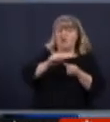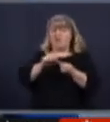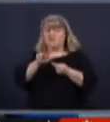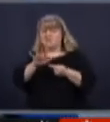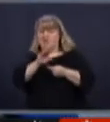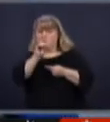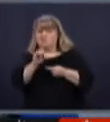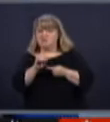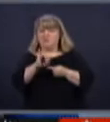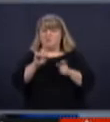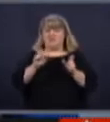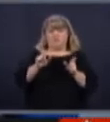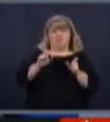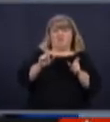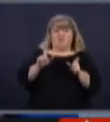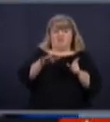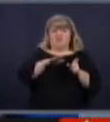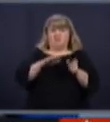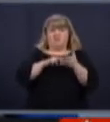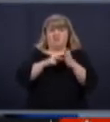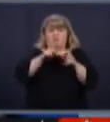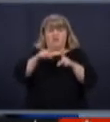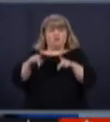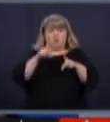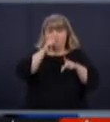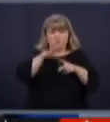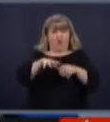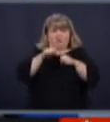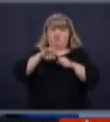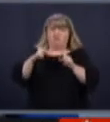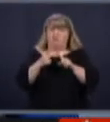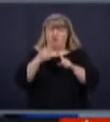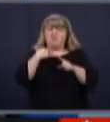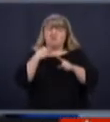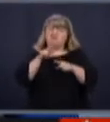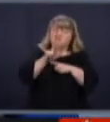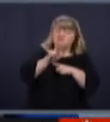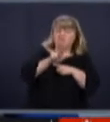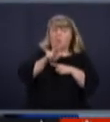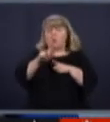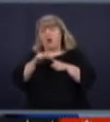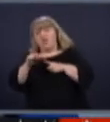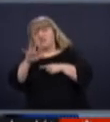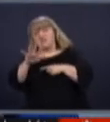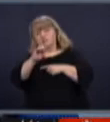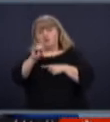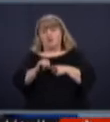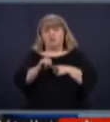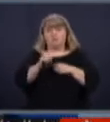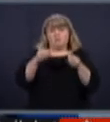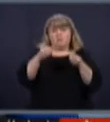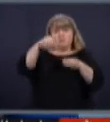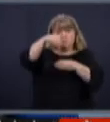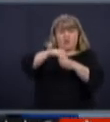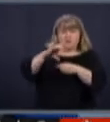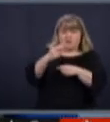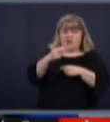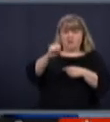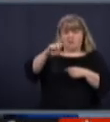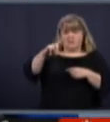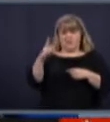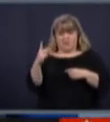pense, parce que, si vous me permettez, il y a eu quand même beaucoup de cas dans les CHSLD, mais dans la communauté, il y en a. Mais